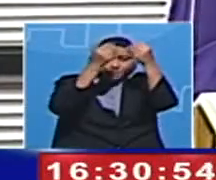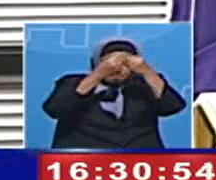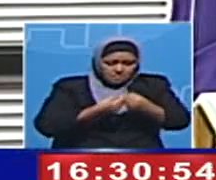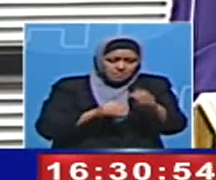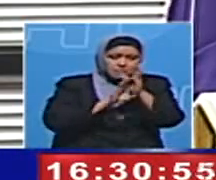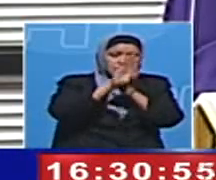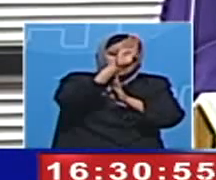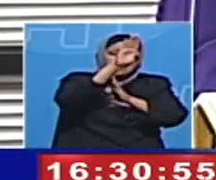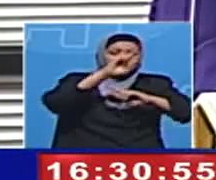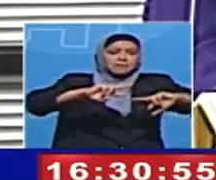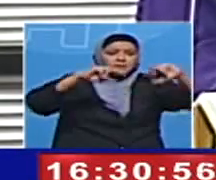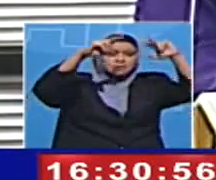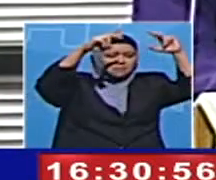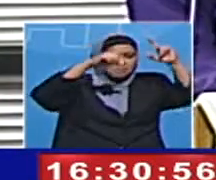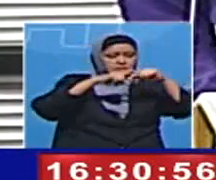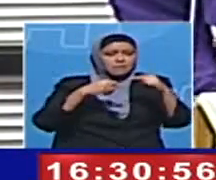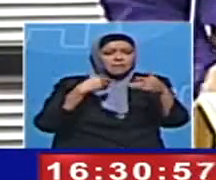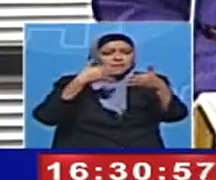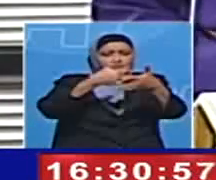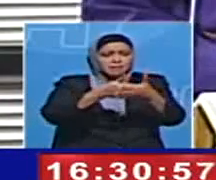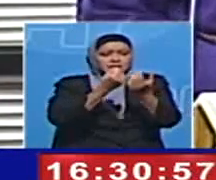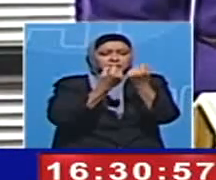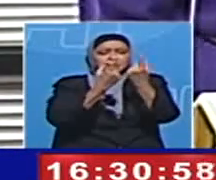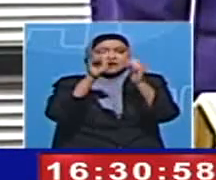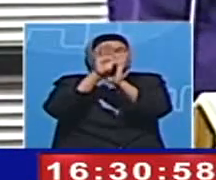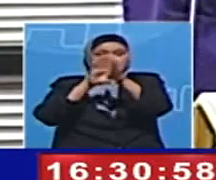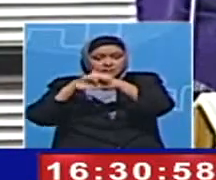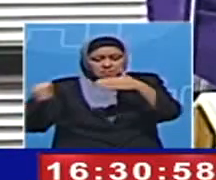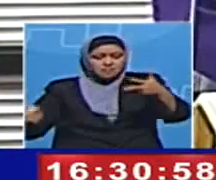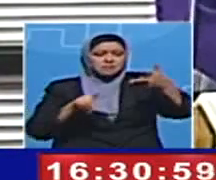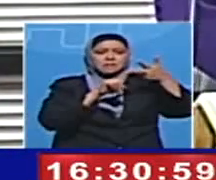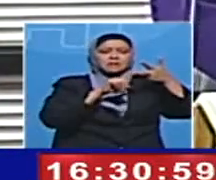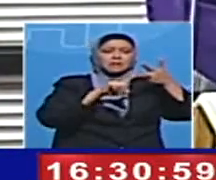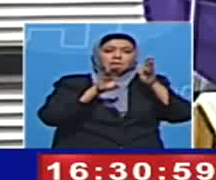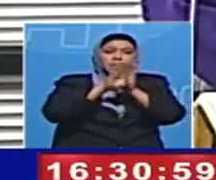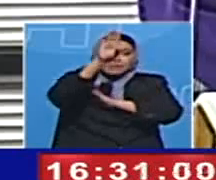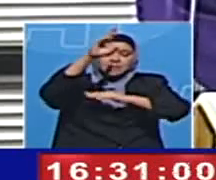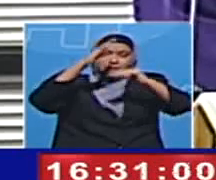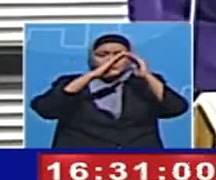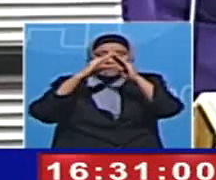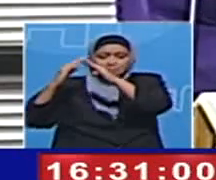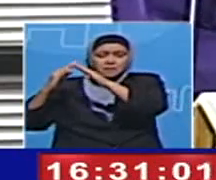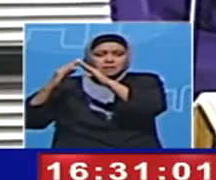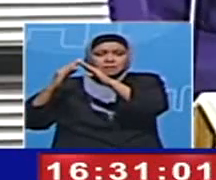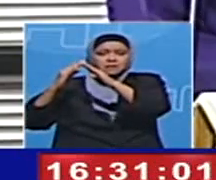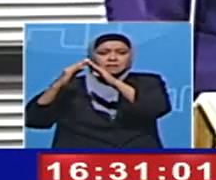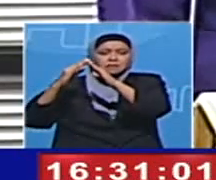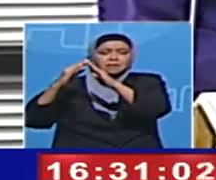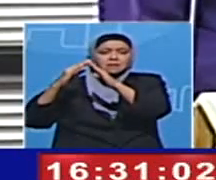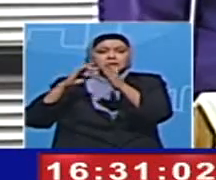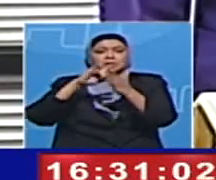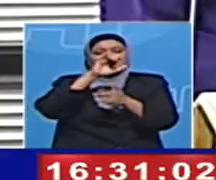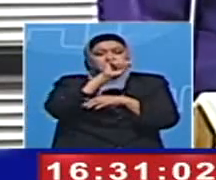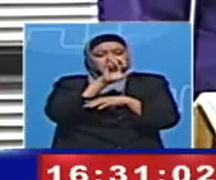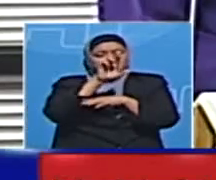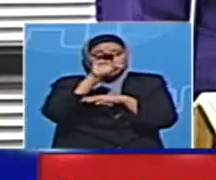RM bilion dalam tempoh 5 tahun ketiga membangun Bandar lapangan terbang atau aeropolis